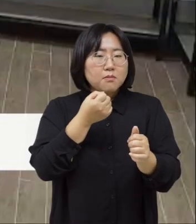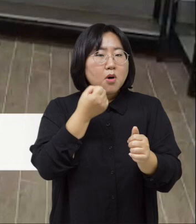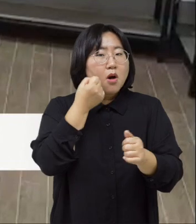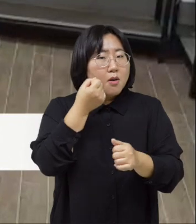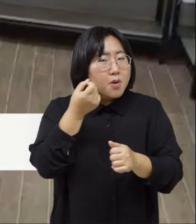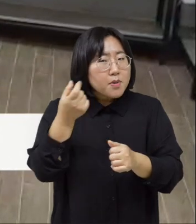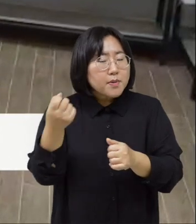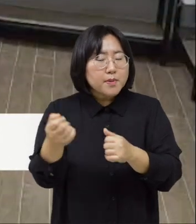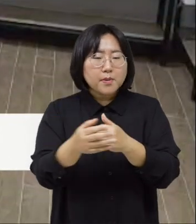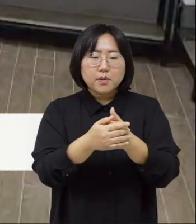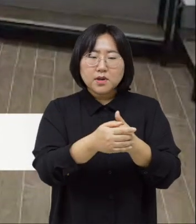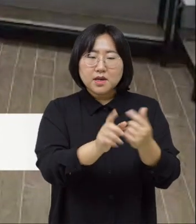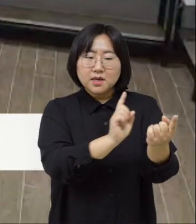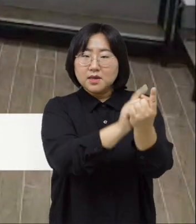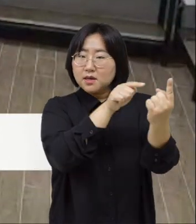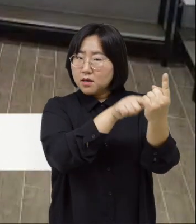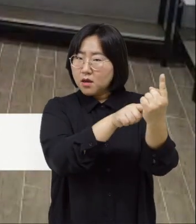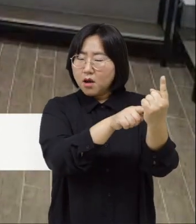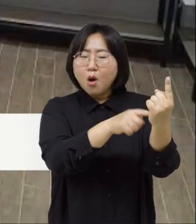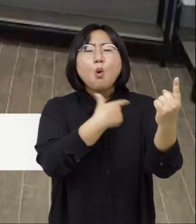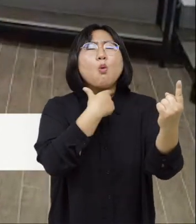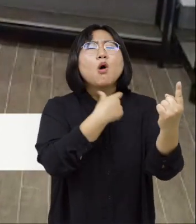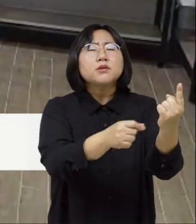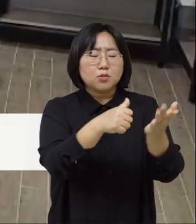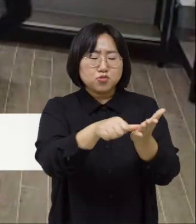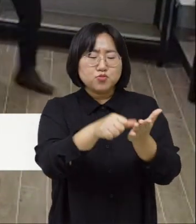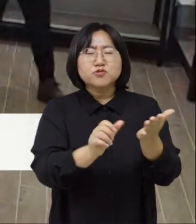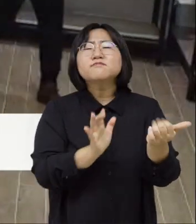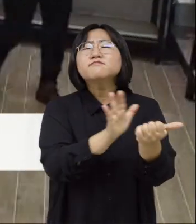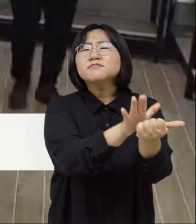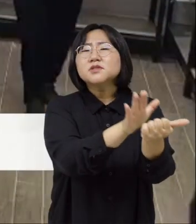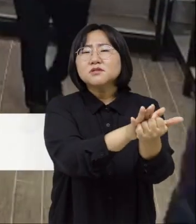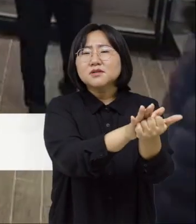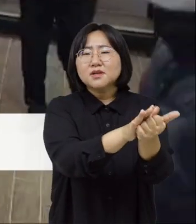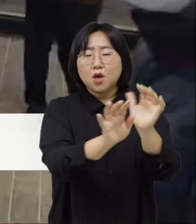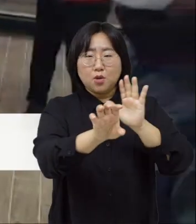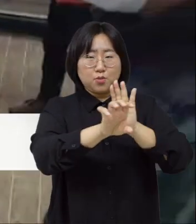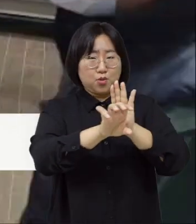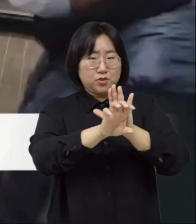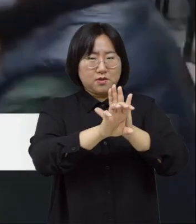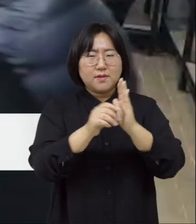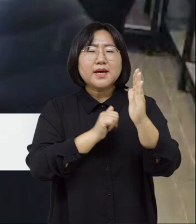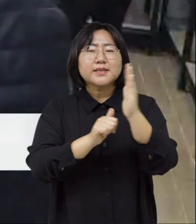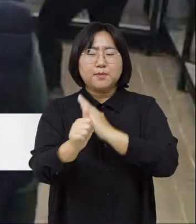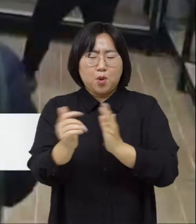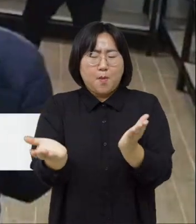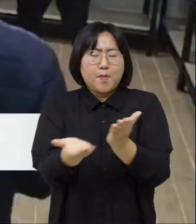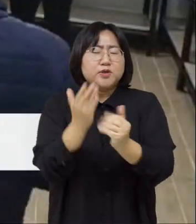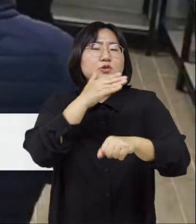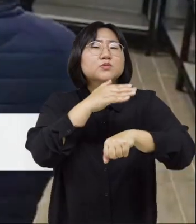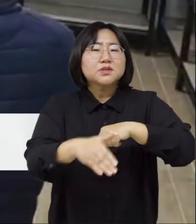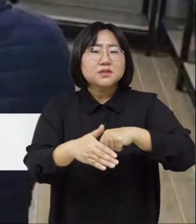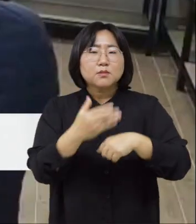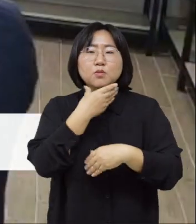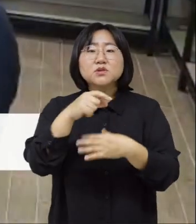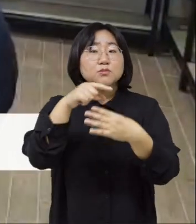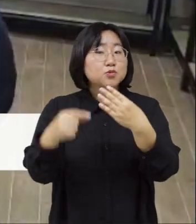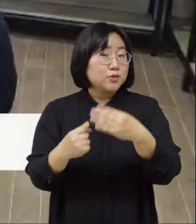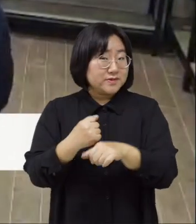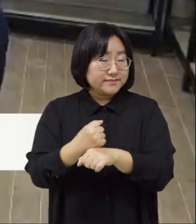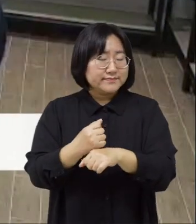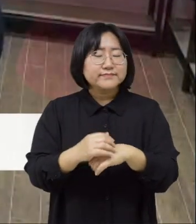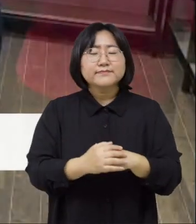선정해 일정 금액의 본인이 원하는 물품을 지원하는 표선면의 대표 맞춤형 복지 프로그램입니다.